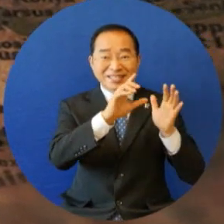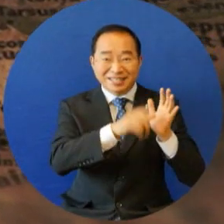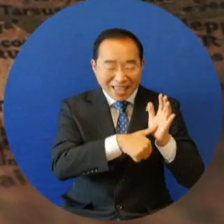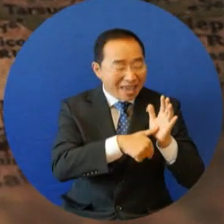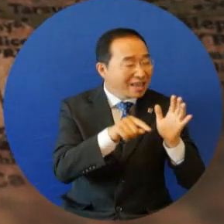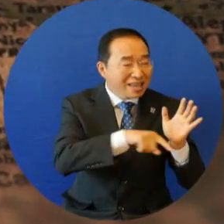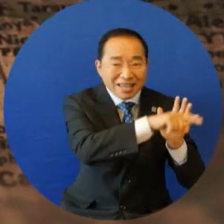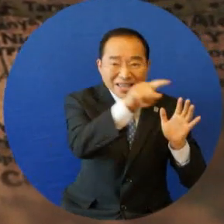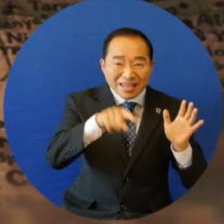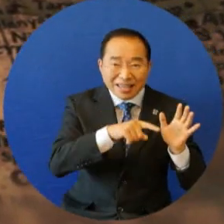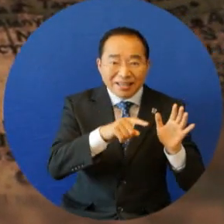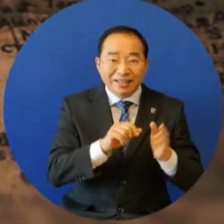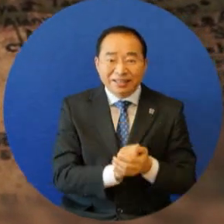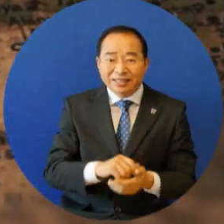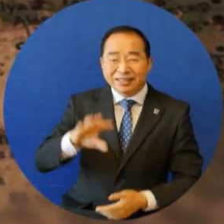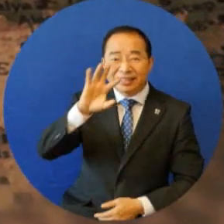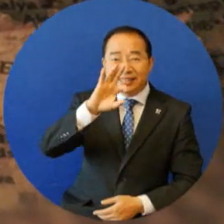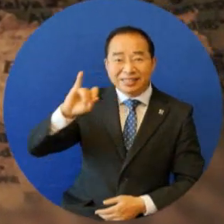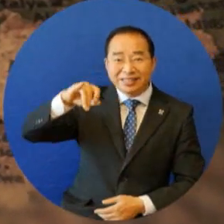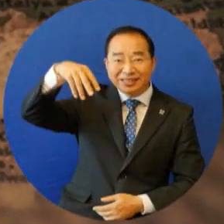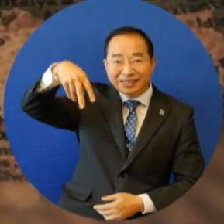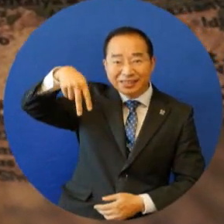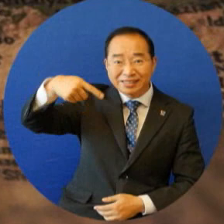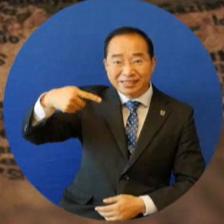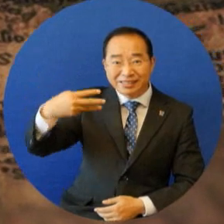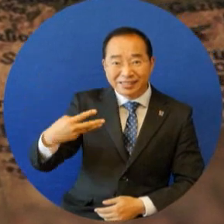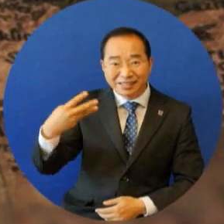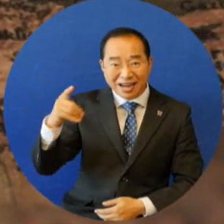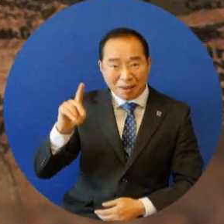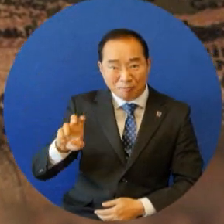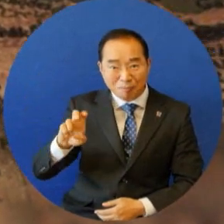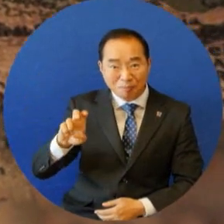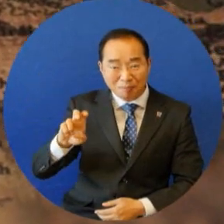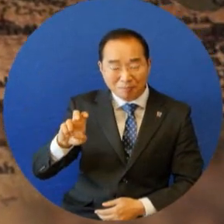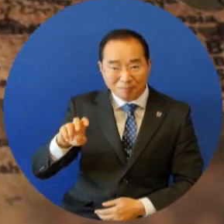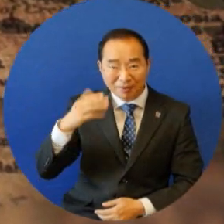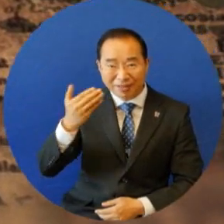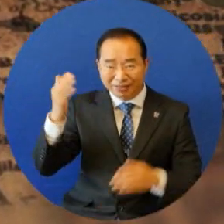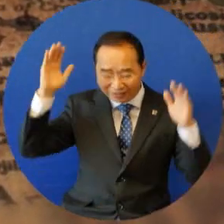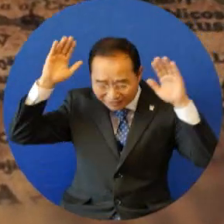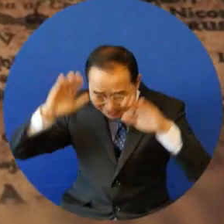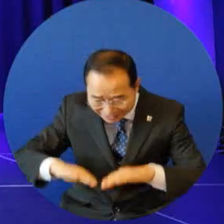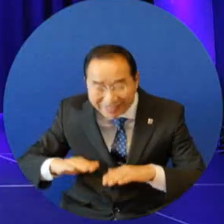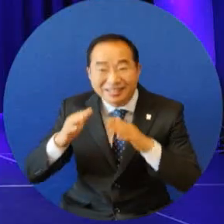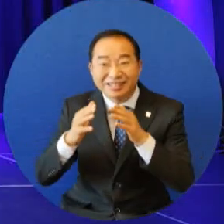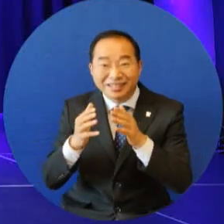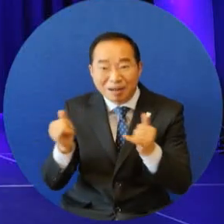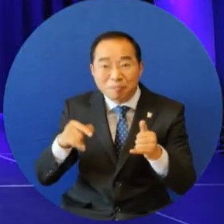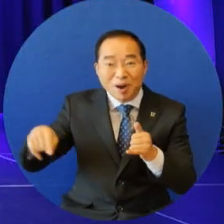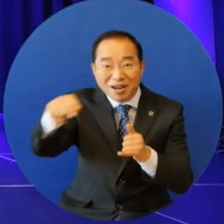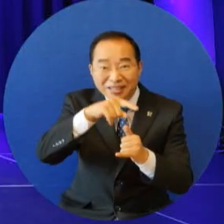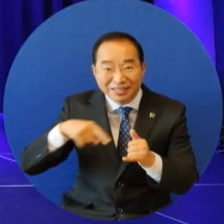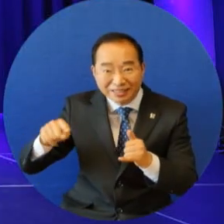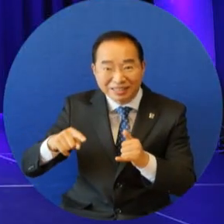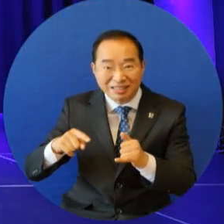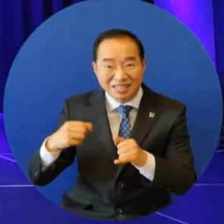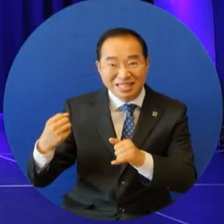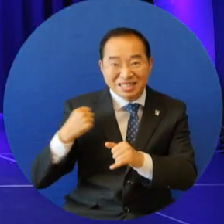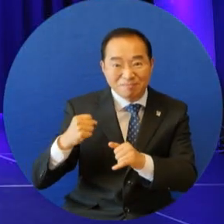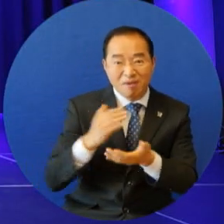세력을 몰아냅니다. 근데 이게 역사적으로는 큰 의미가 있는 거예요. 그 전까지만